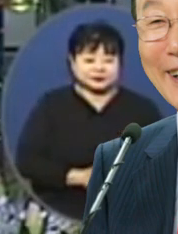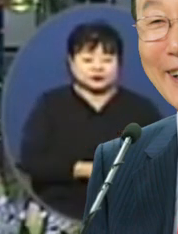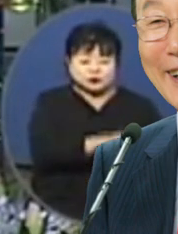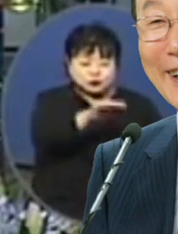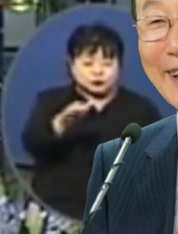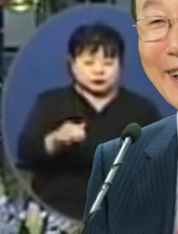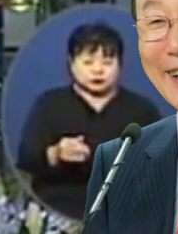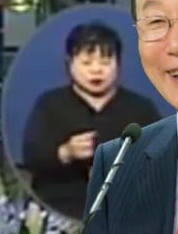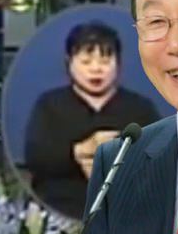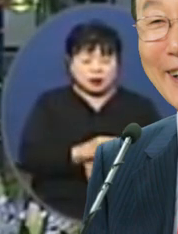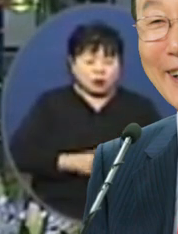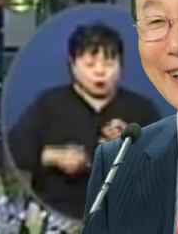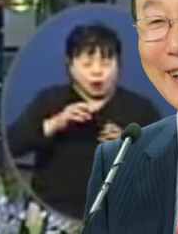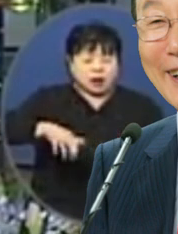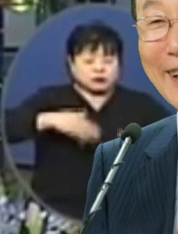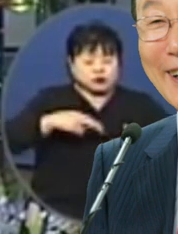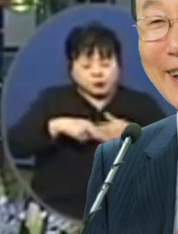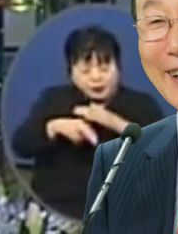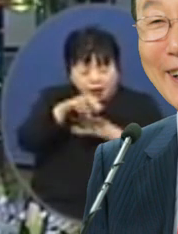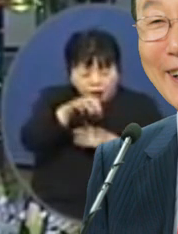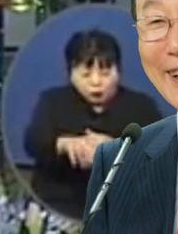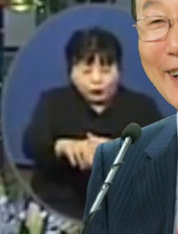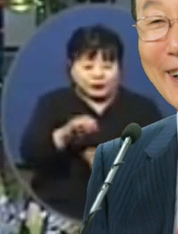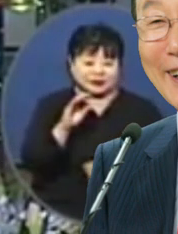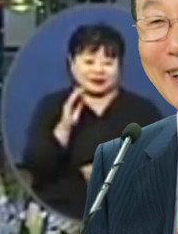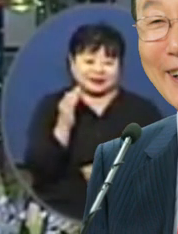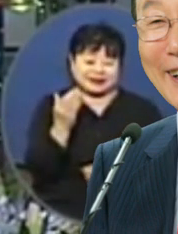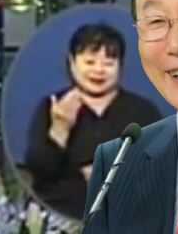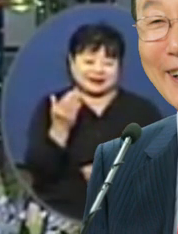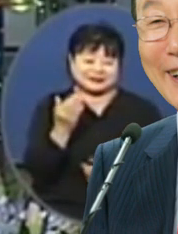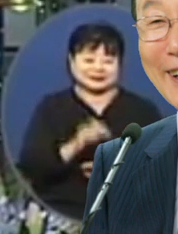우리의 광풍을 피하는 곳이 된다.